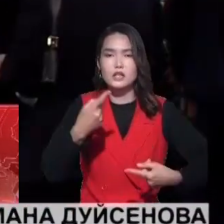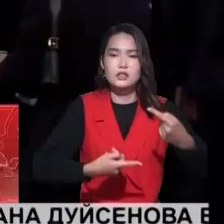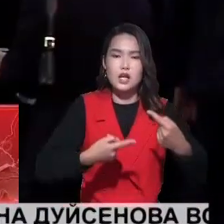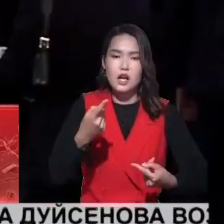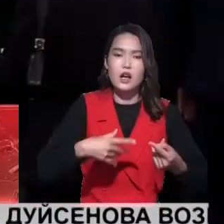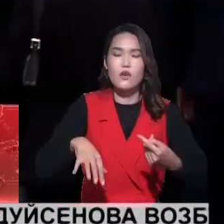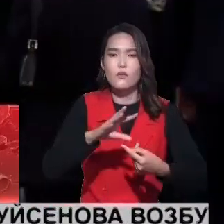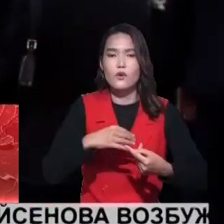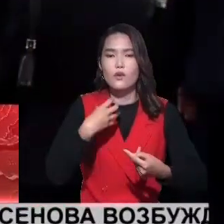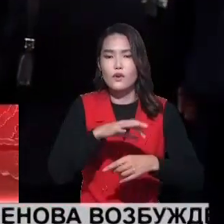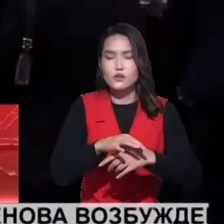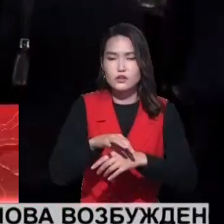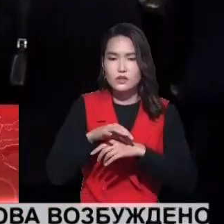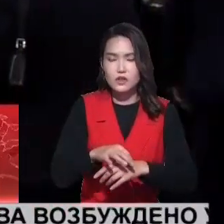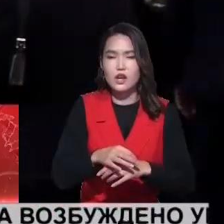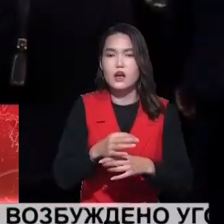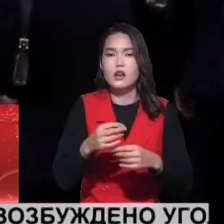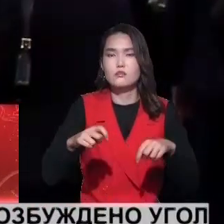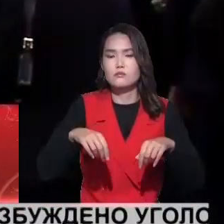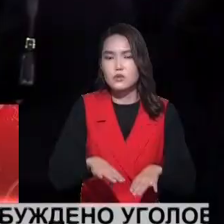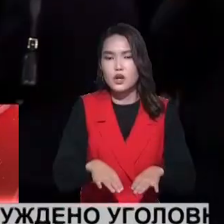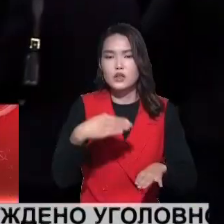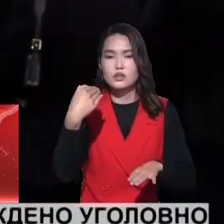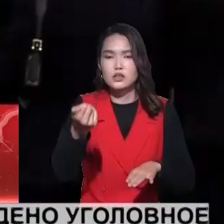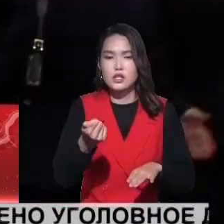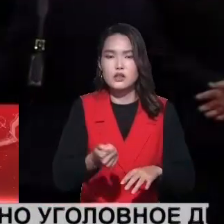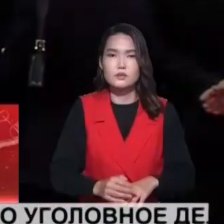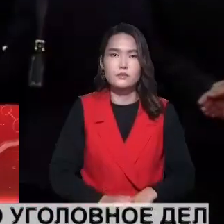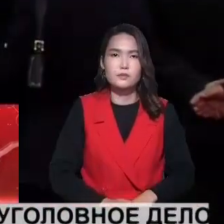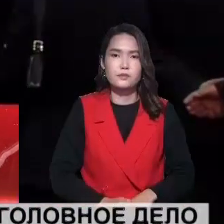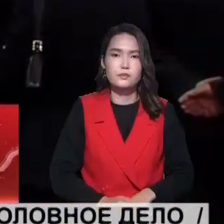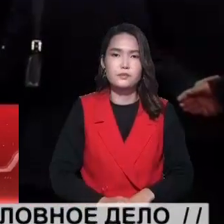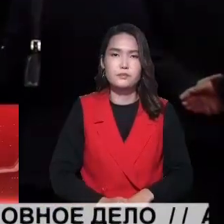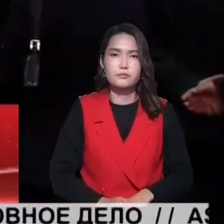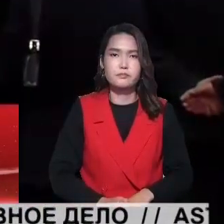обсуждения важных вопросов мирового значения. Бекжигит Серикбай, Ернур Карелов, Астана Таймс.